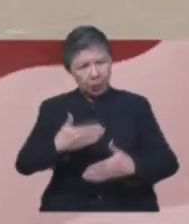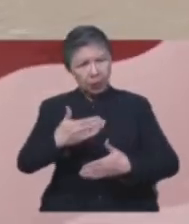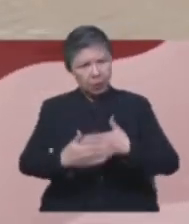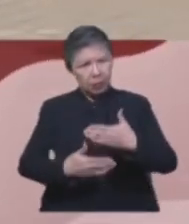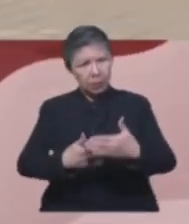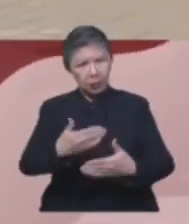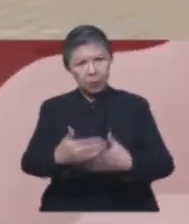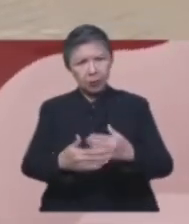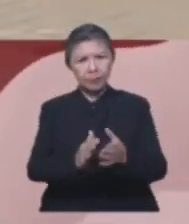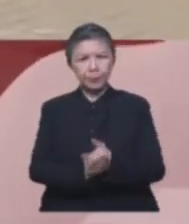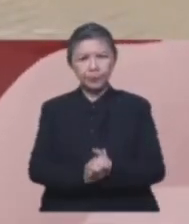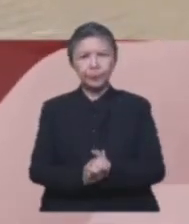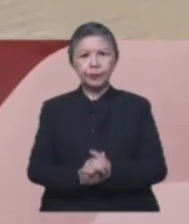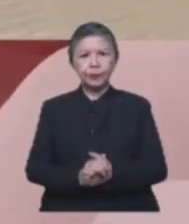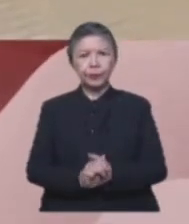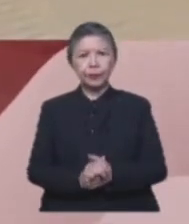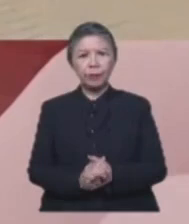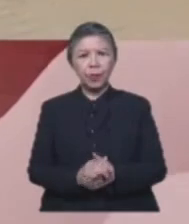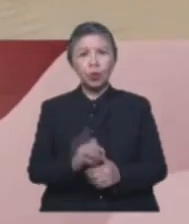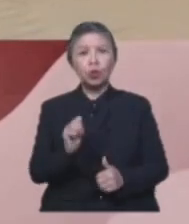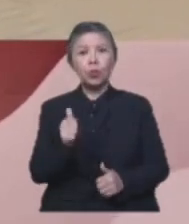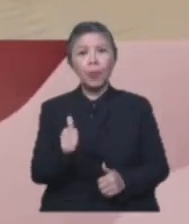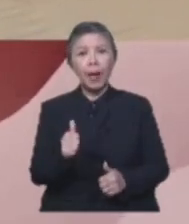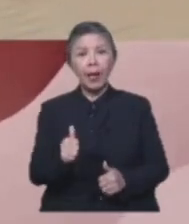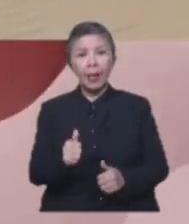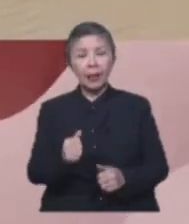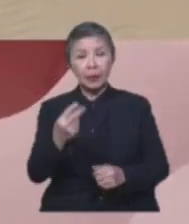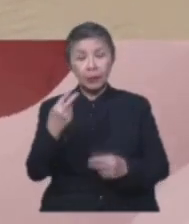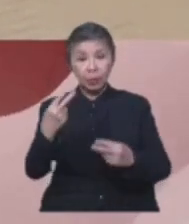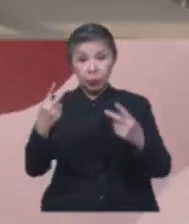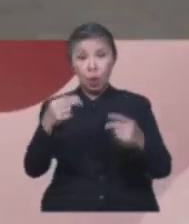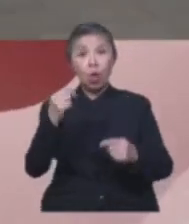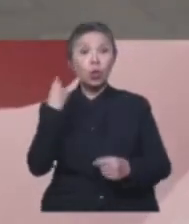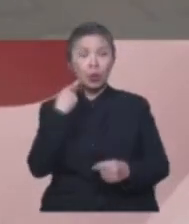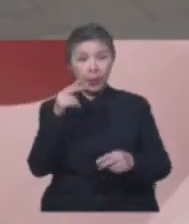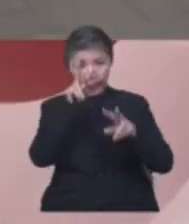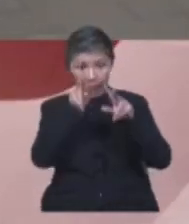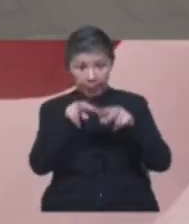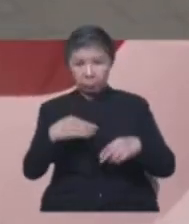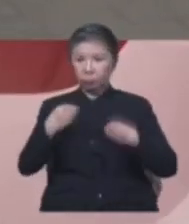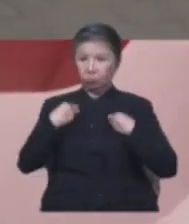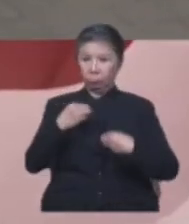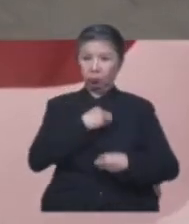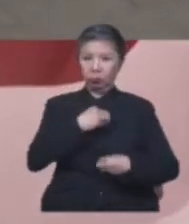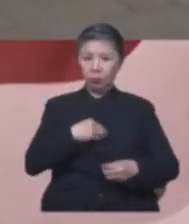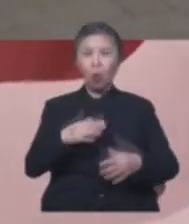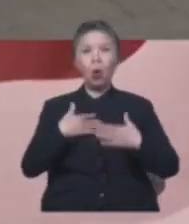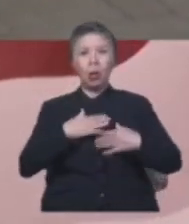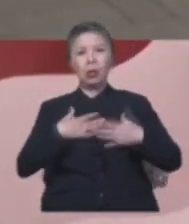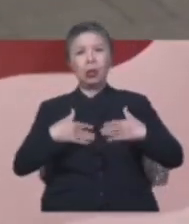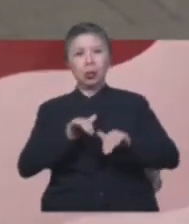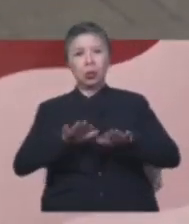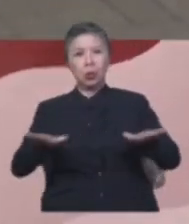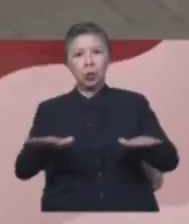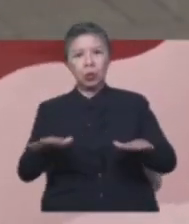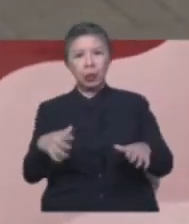cara telemedicine jika memungkinkan. Artinya dengan virtual, apabila memang memungkinkan dan memang dalam kondisi stabil,